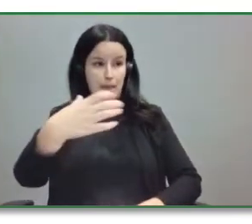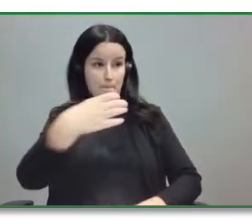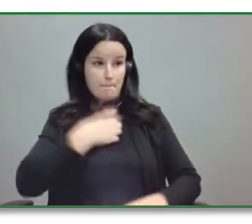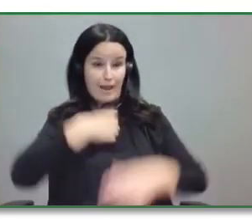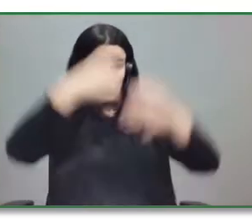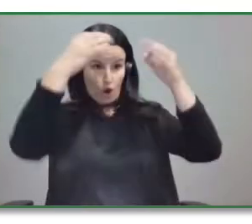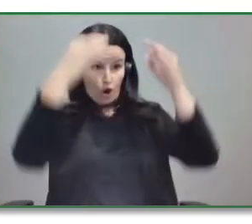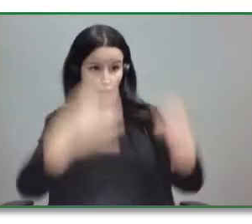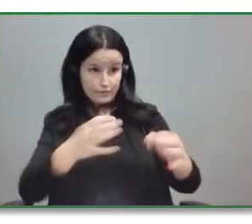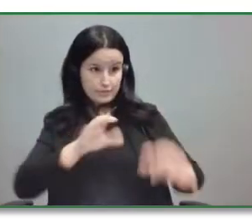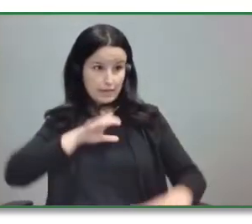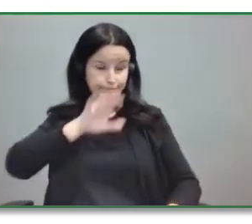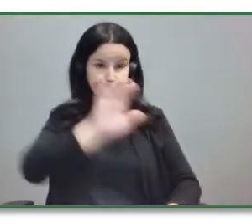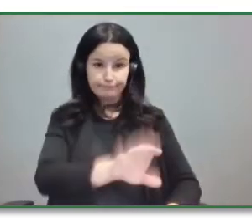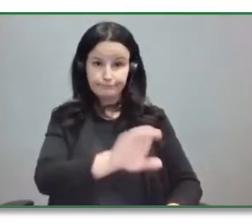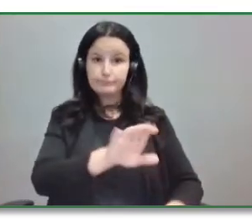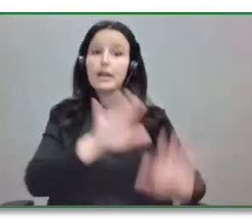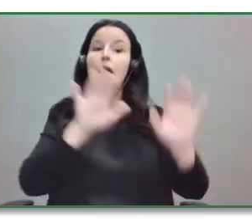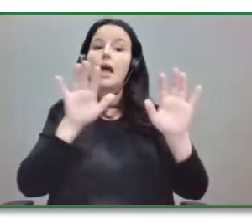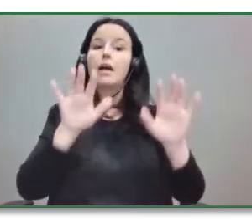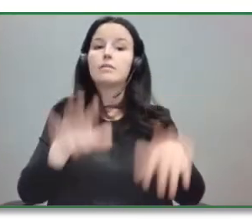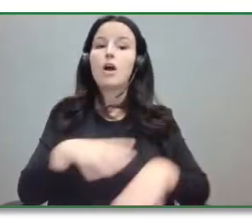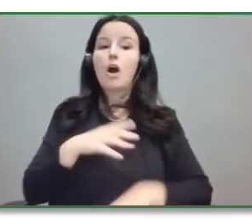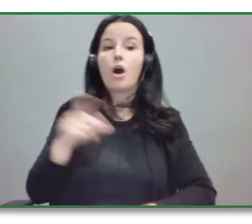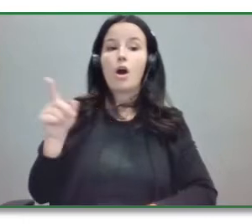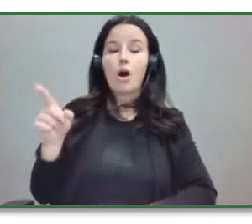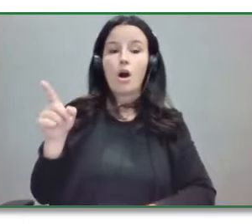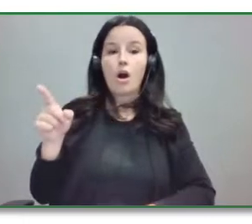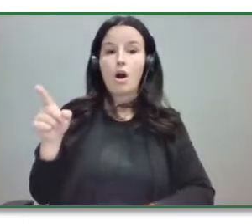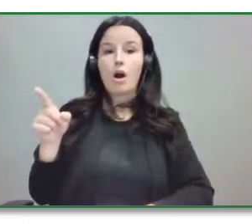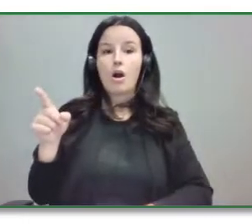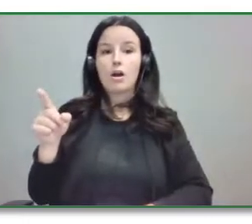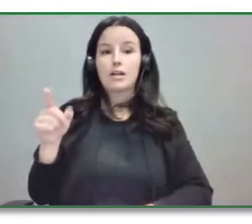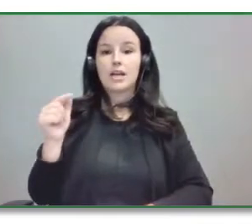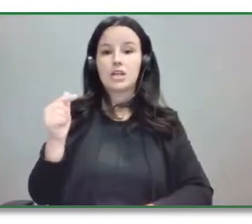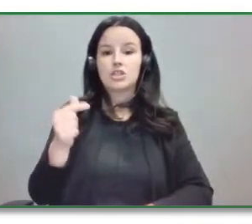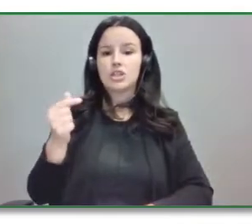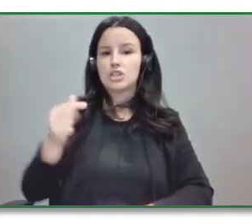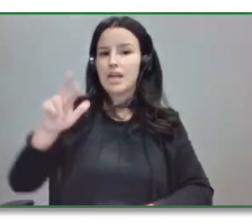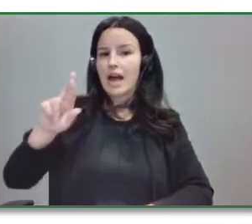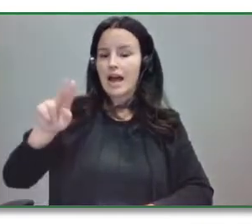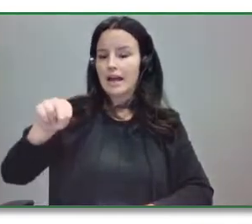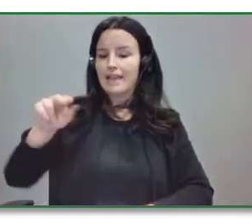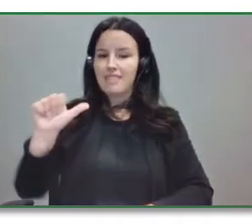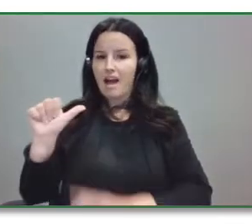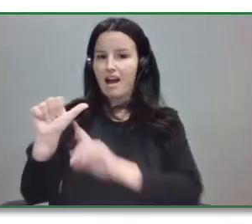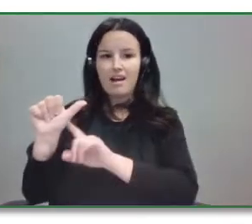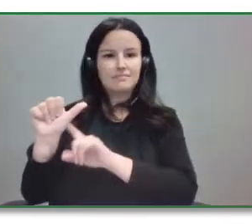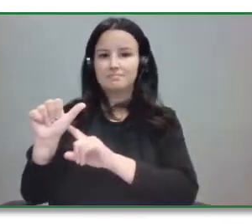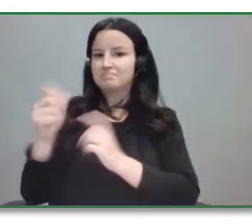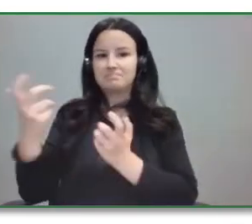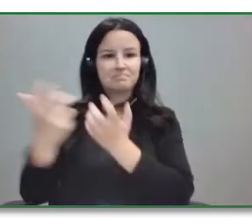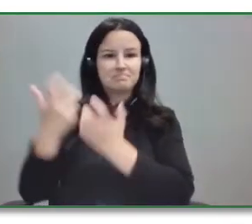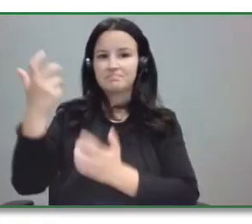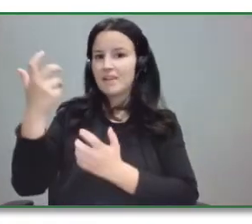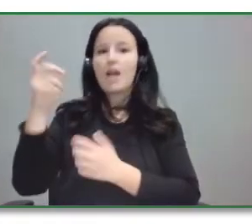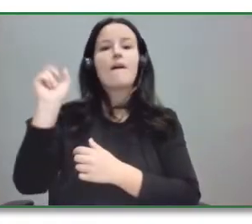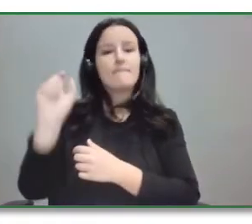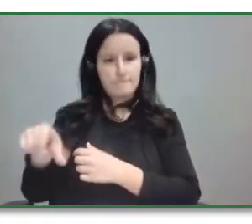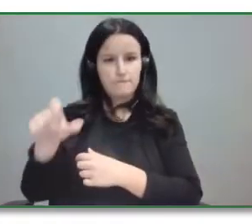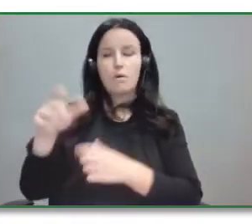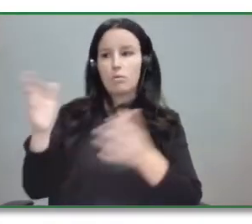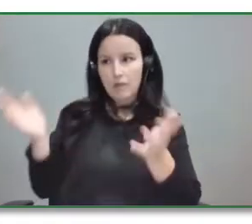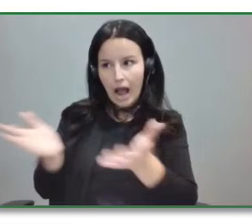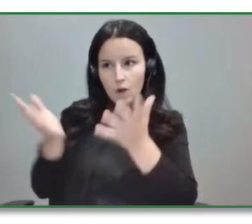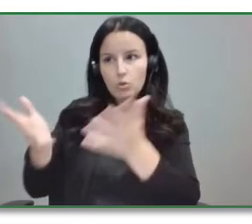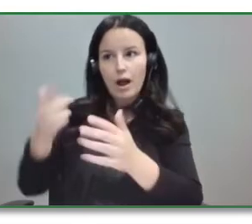En effet, cet endroit, la GGNRA, n'était pas en conformité. Il avait besoin d'être motivé pour créer un